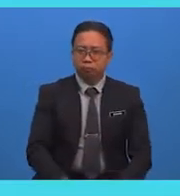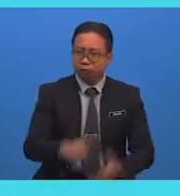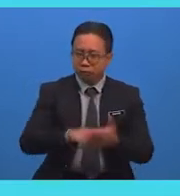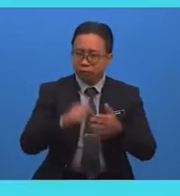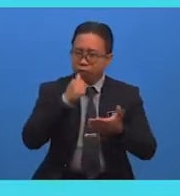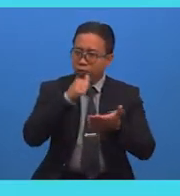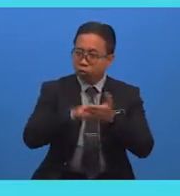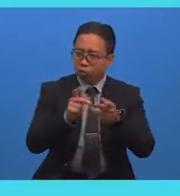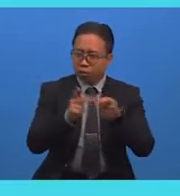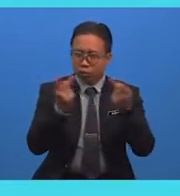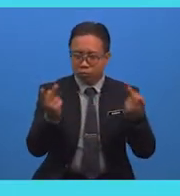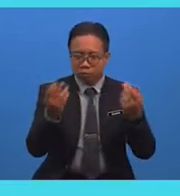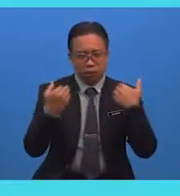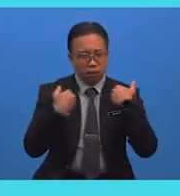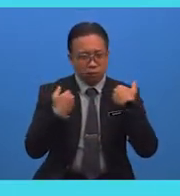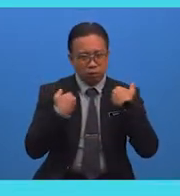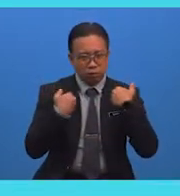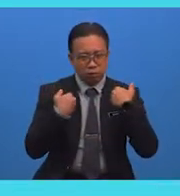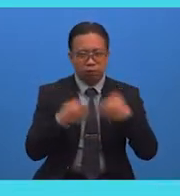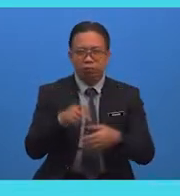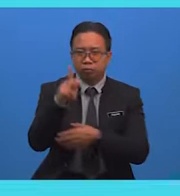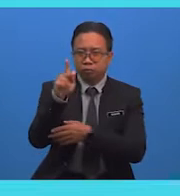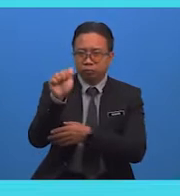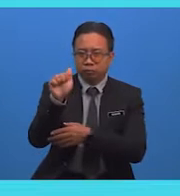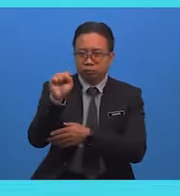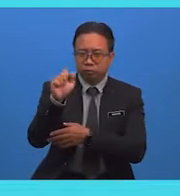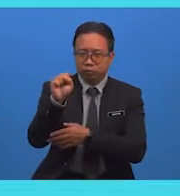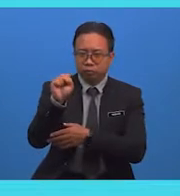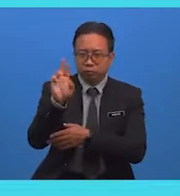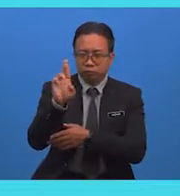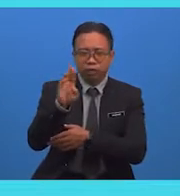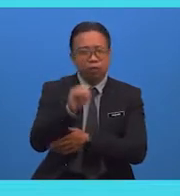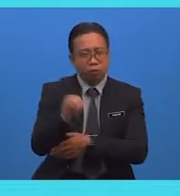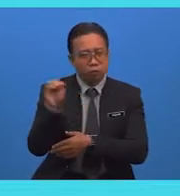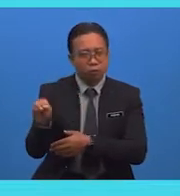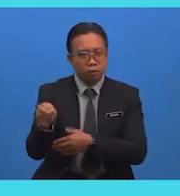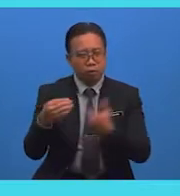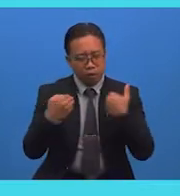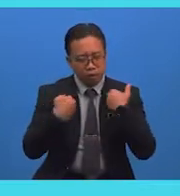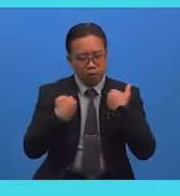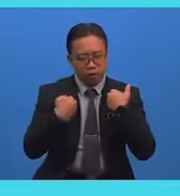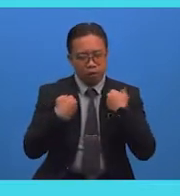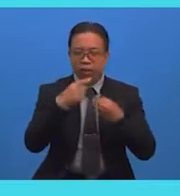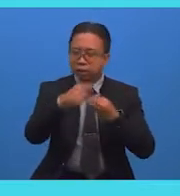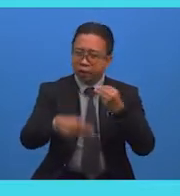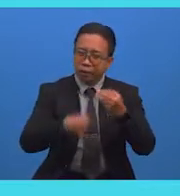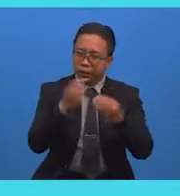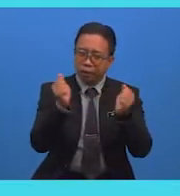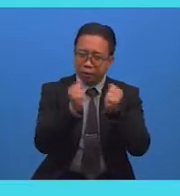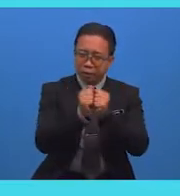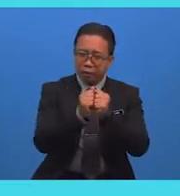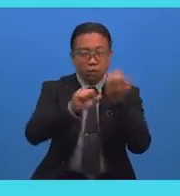akhbar menceritakan perihal tindakan kasar murid-murid. Semuanya pasti ada kaitan dengan